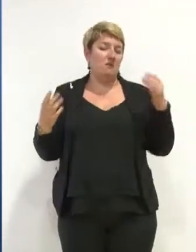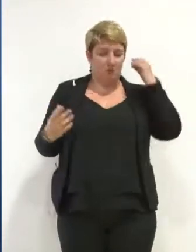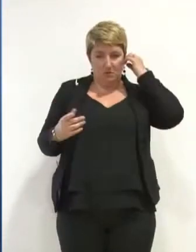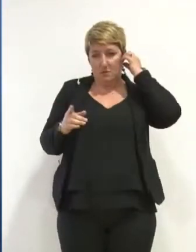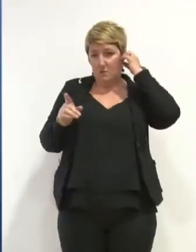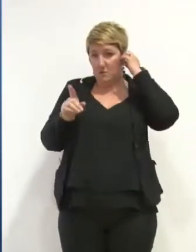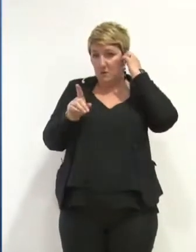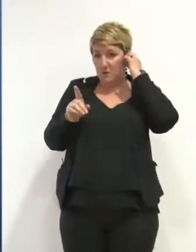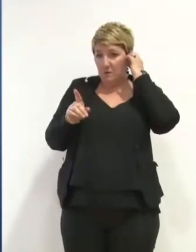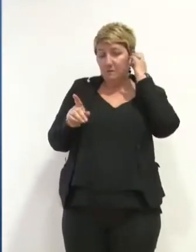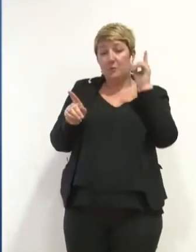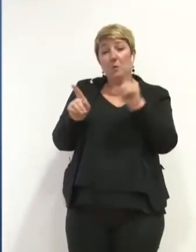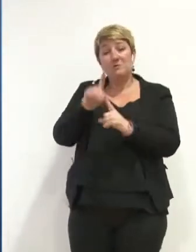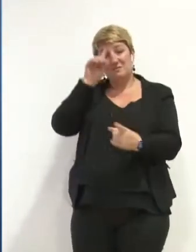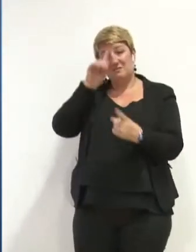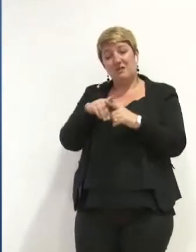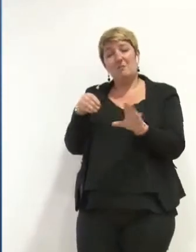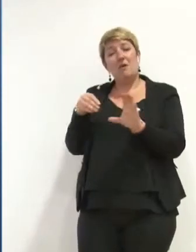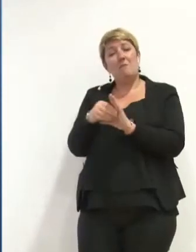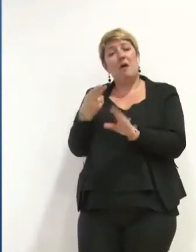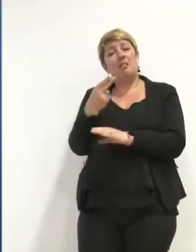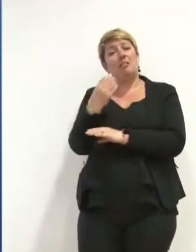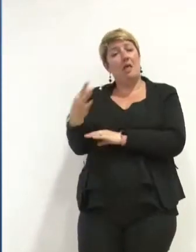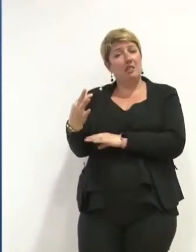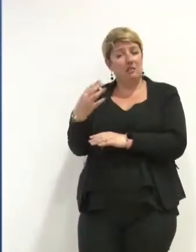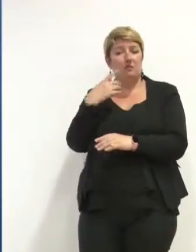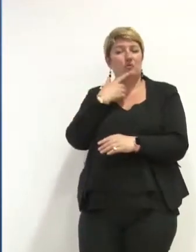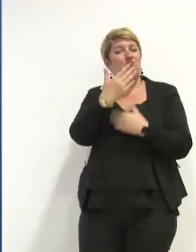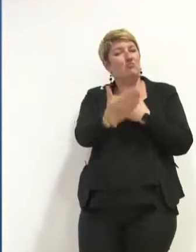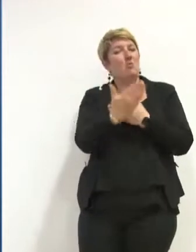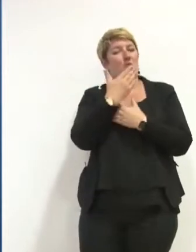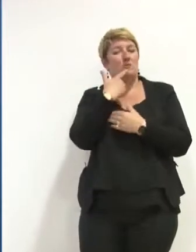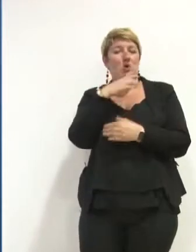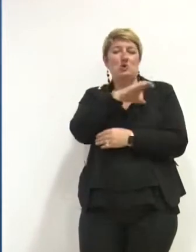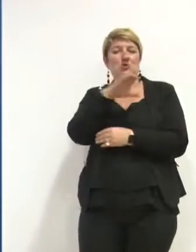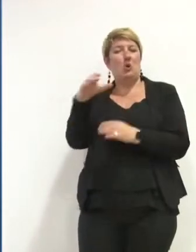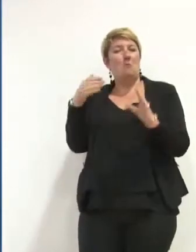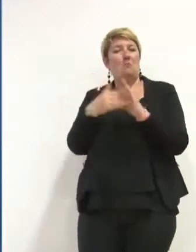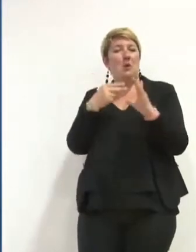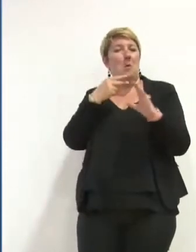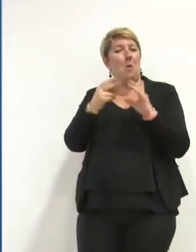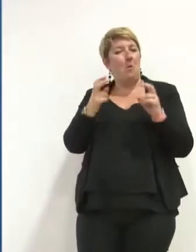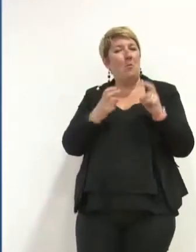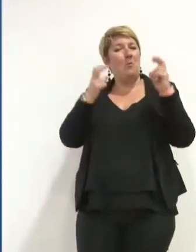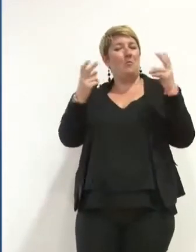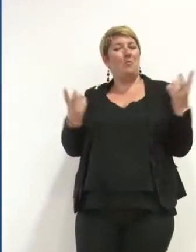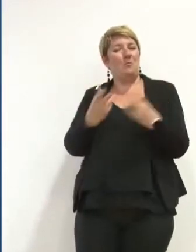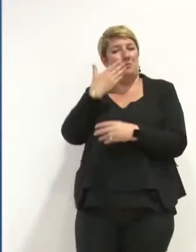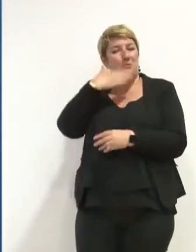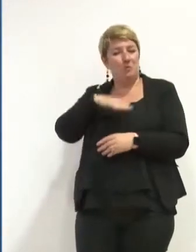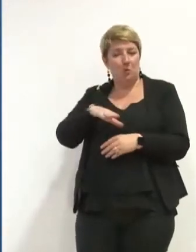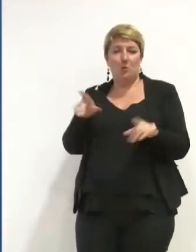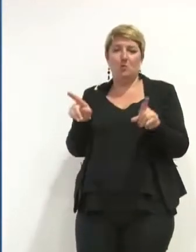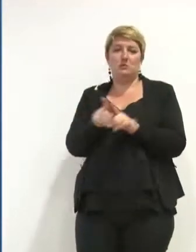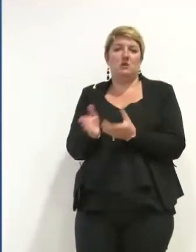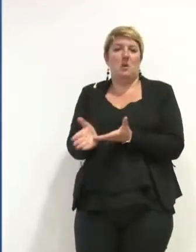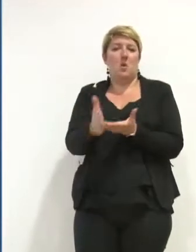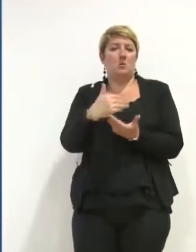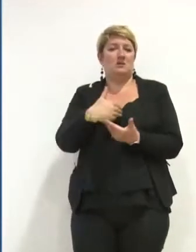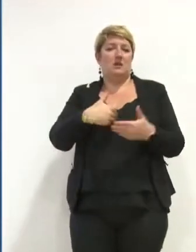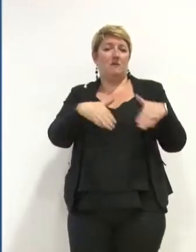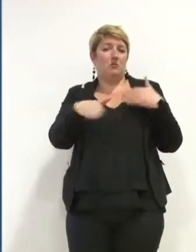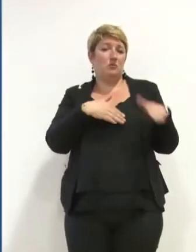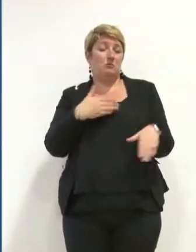concernant l'épargne nette. Celle-ci est présentée en amélioration légère de 100 000 euros. L'amélioration des recettes fonctionnement liées aux seules